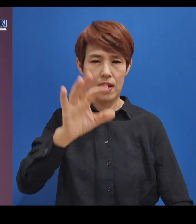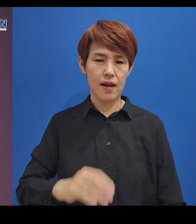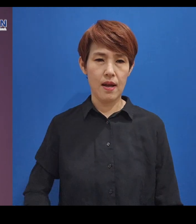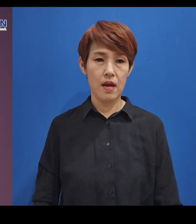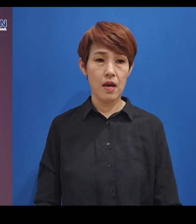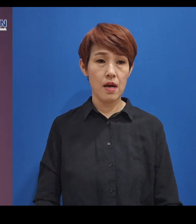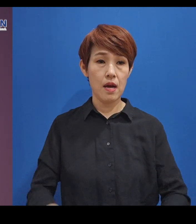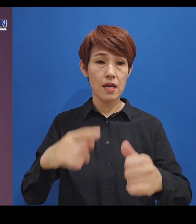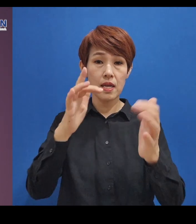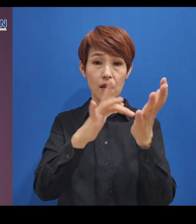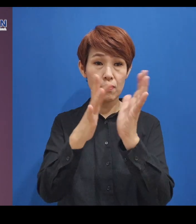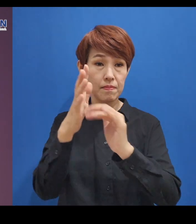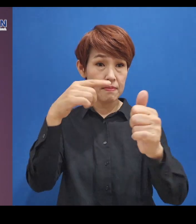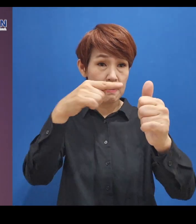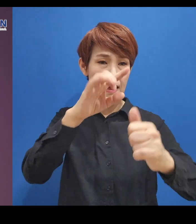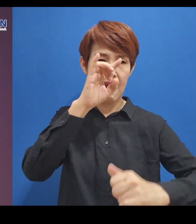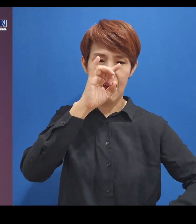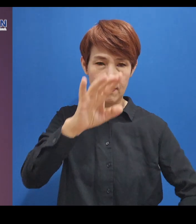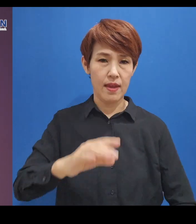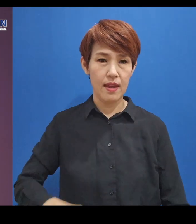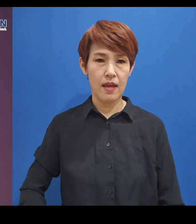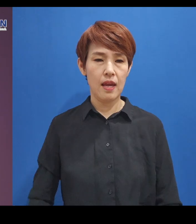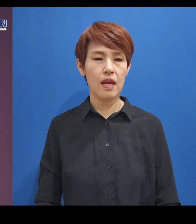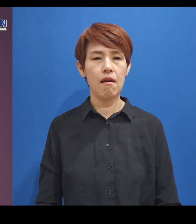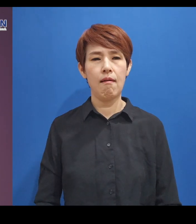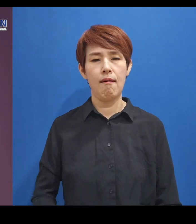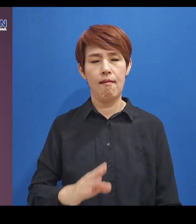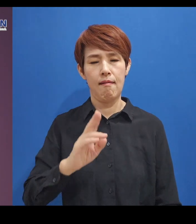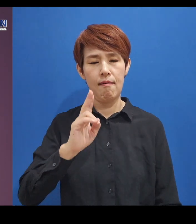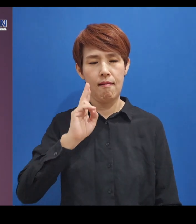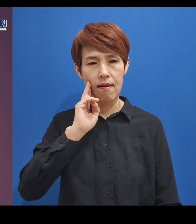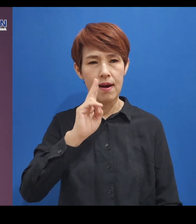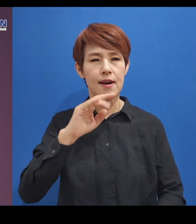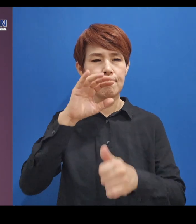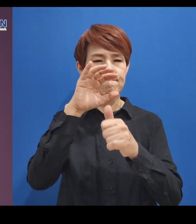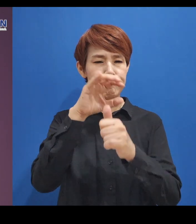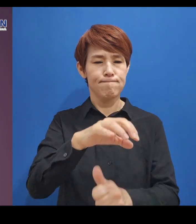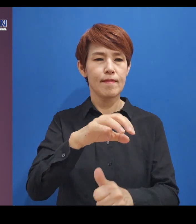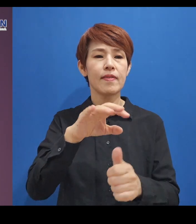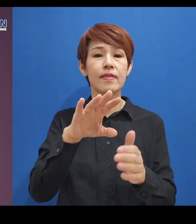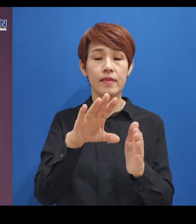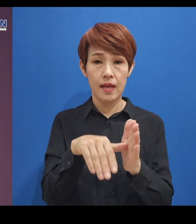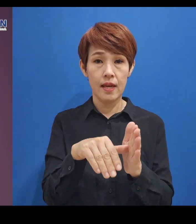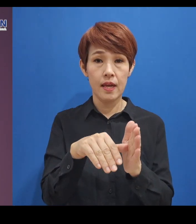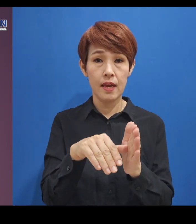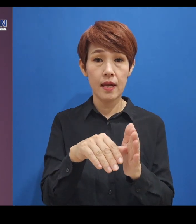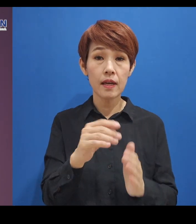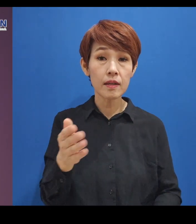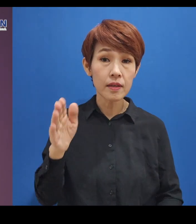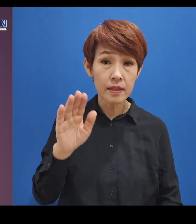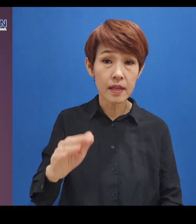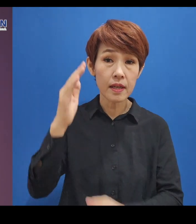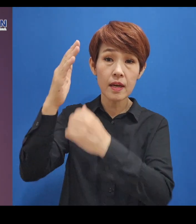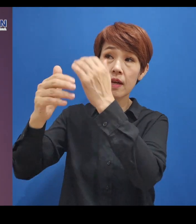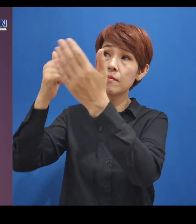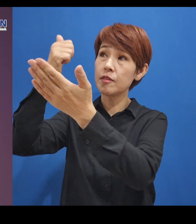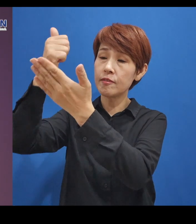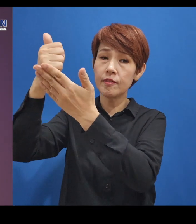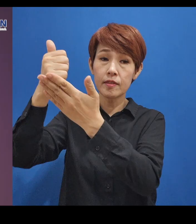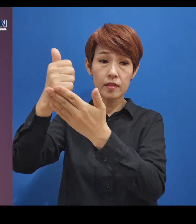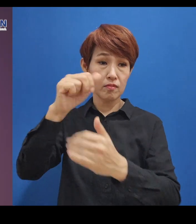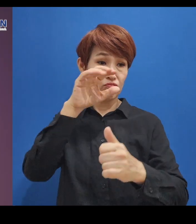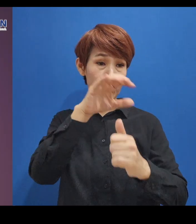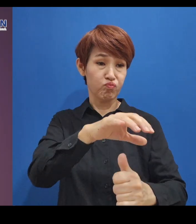말아야 하는 엄히 묶여버린 시대였죠. 그러나 동시에 대주제 하나님은 그 묶임을